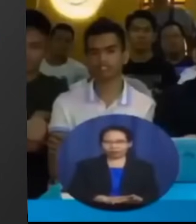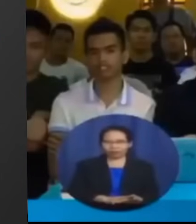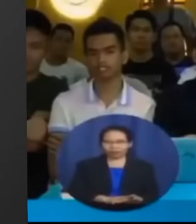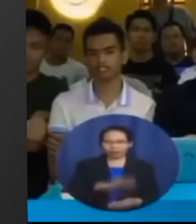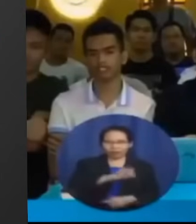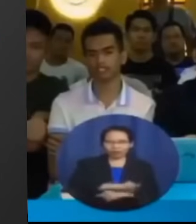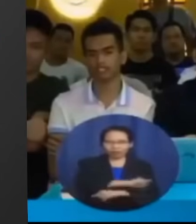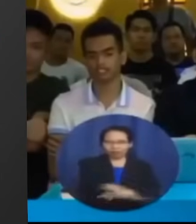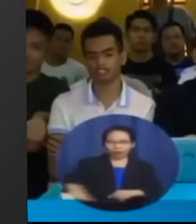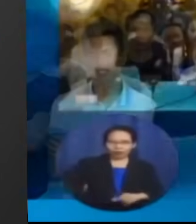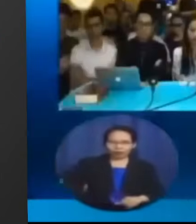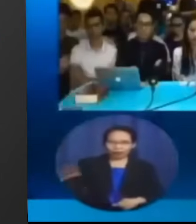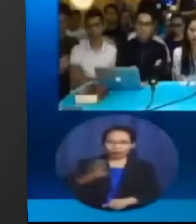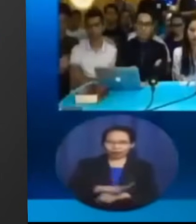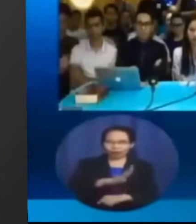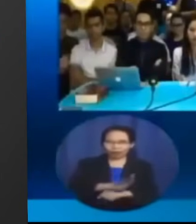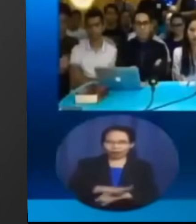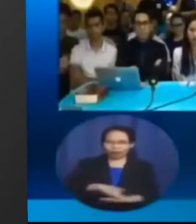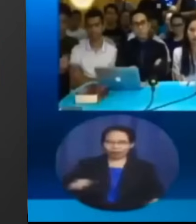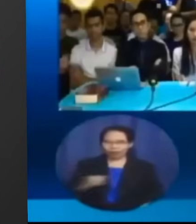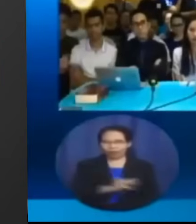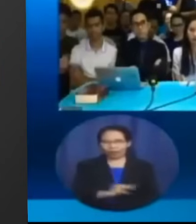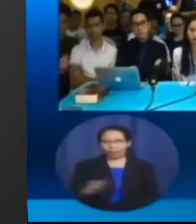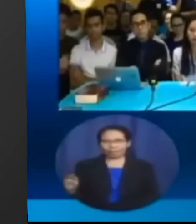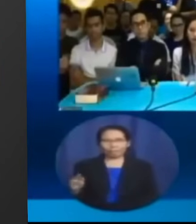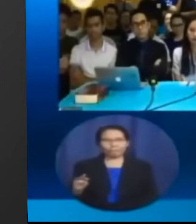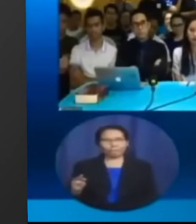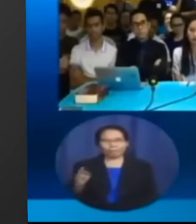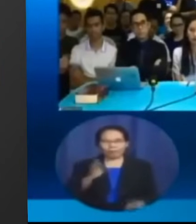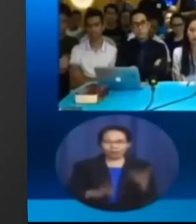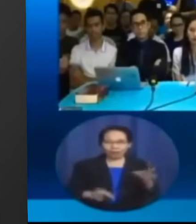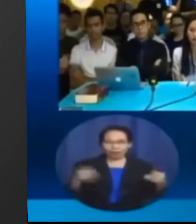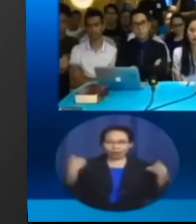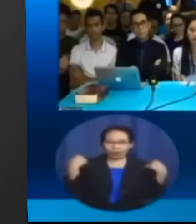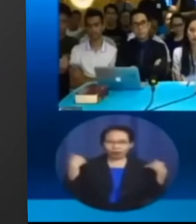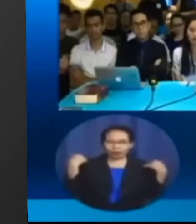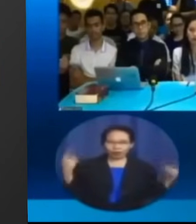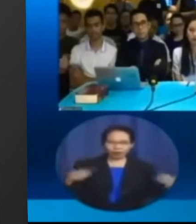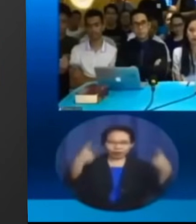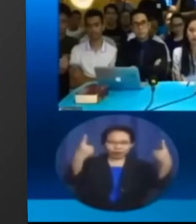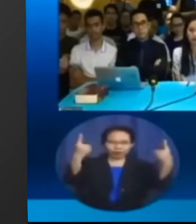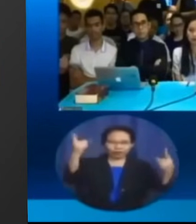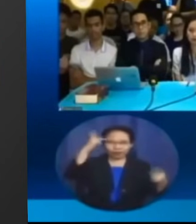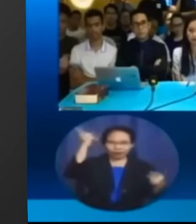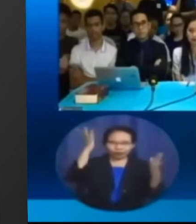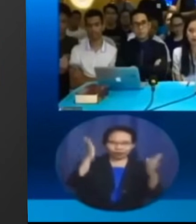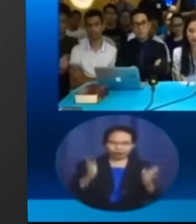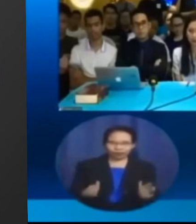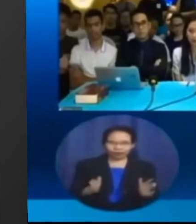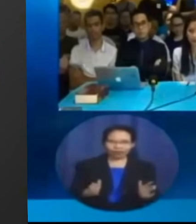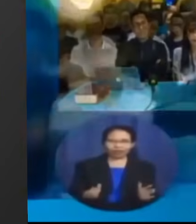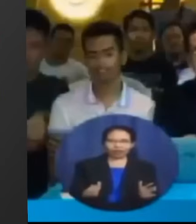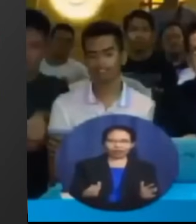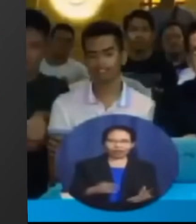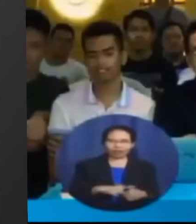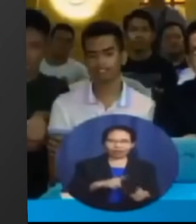Mga influence peddlers ang tawag dyan eh. Pagka meron na nanalo halimbawa yung politiko, meron